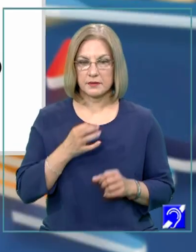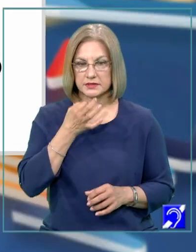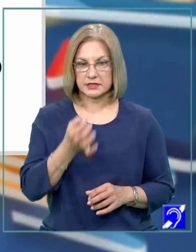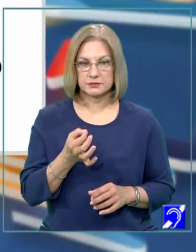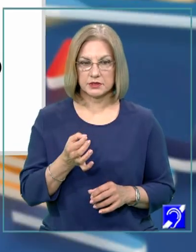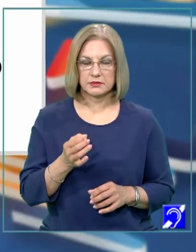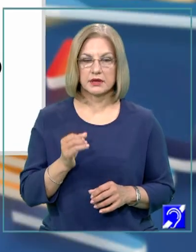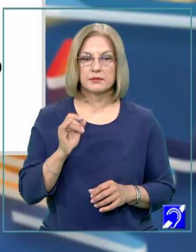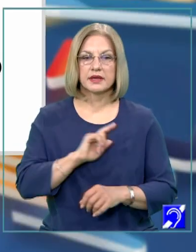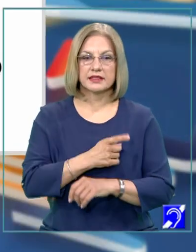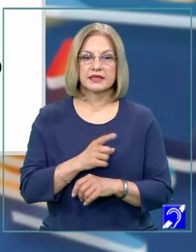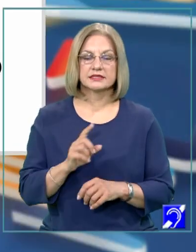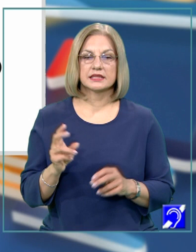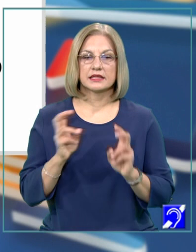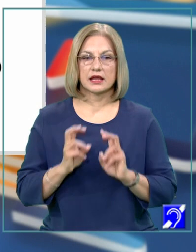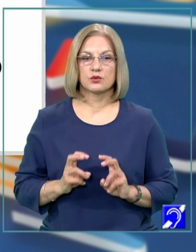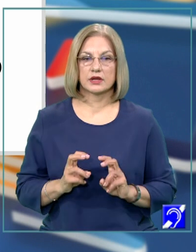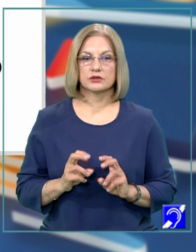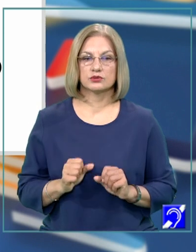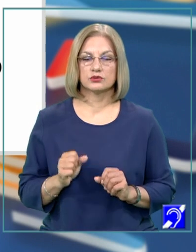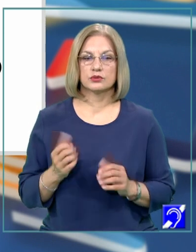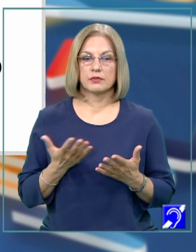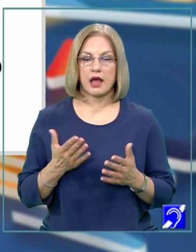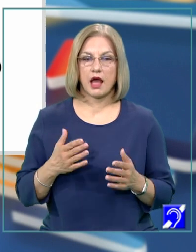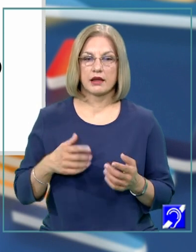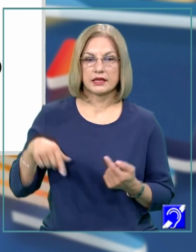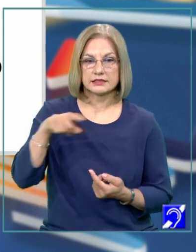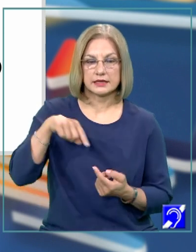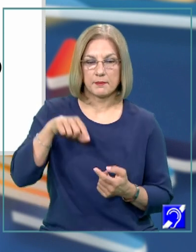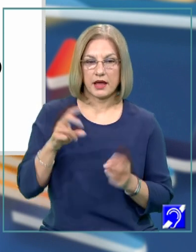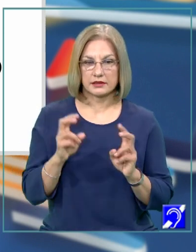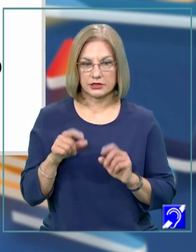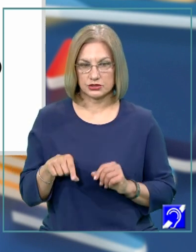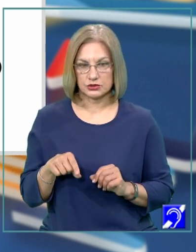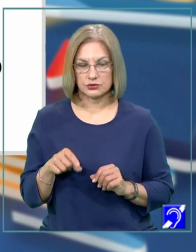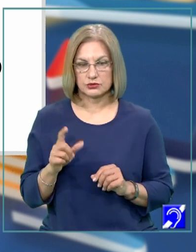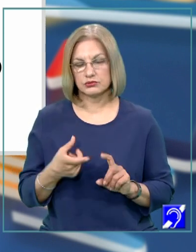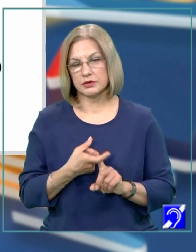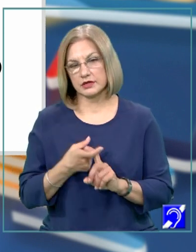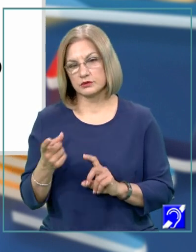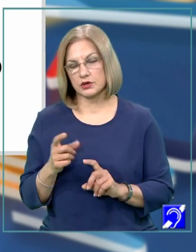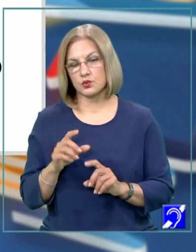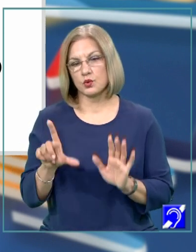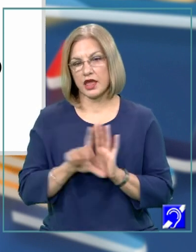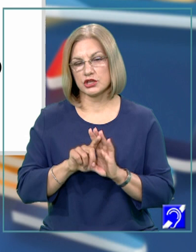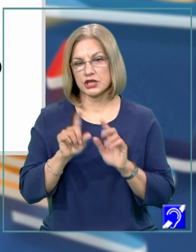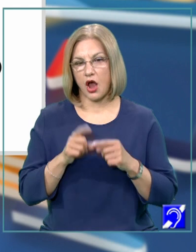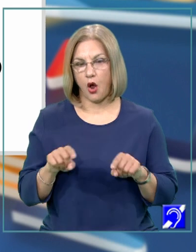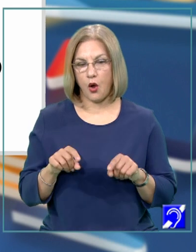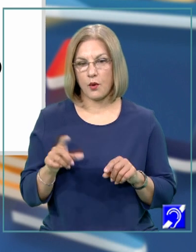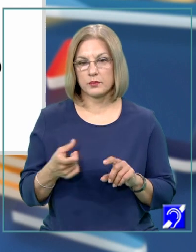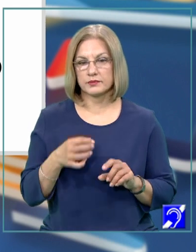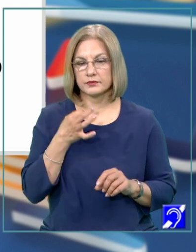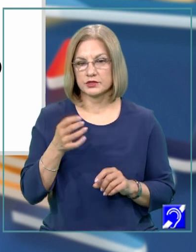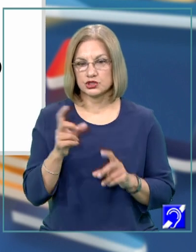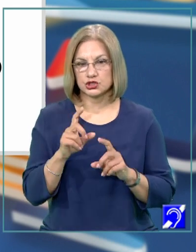intensitatea curentului ce străbate circuitul în acord cu legea lui om exprimată pentru circuitul